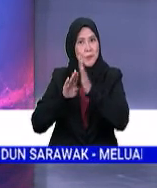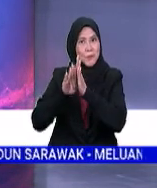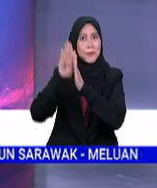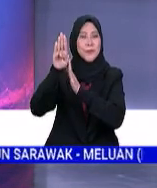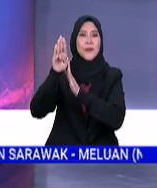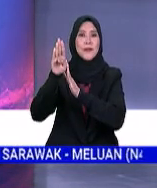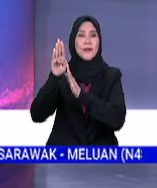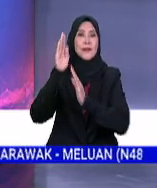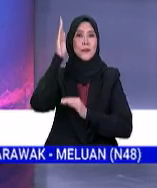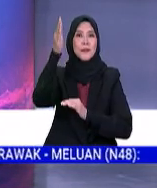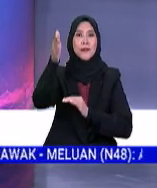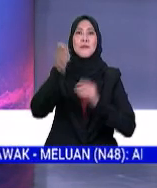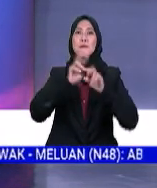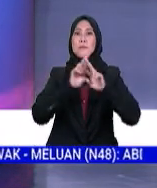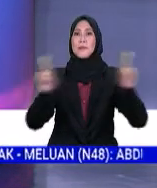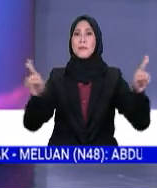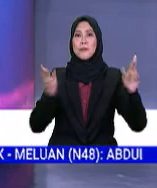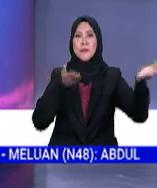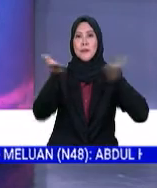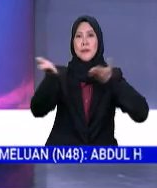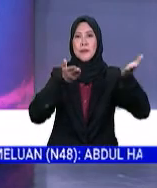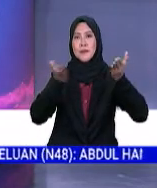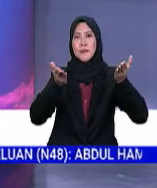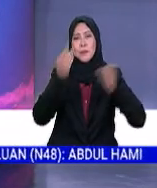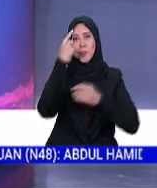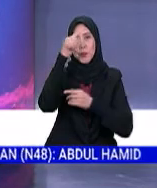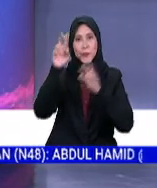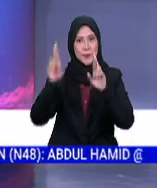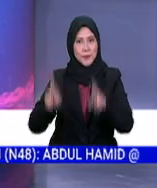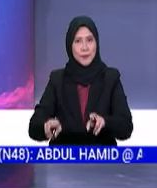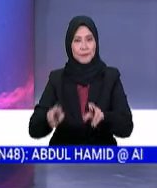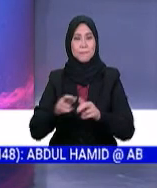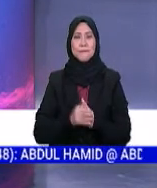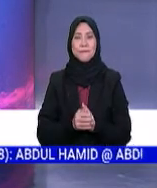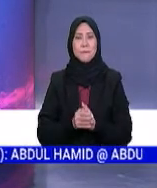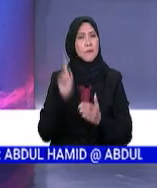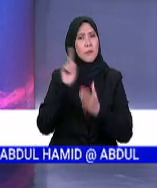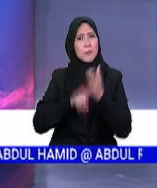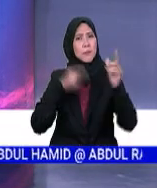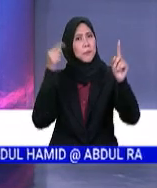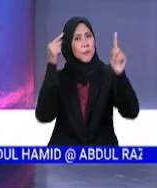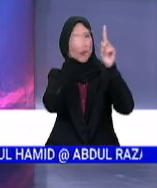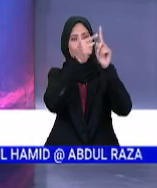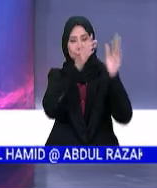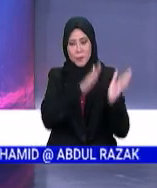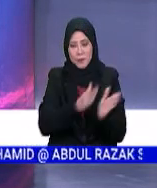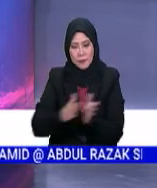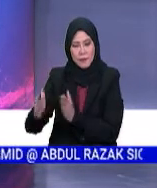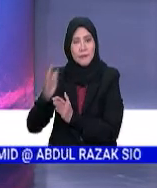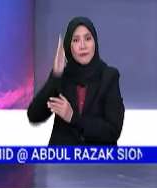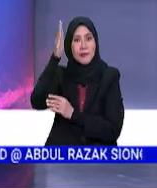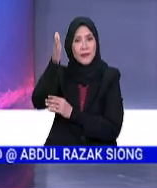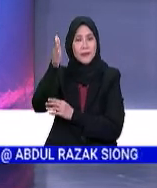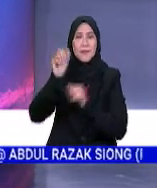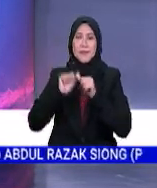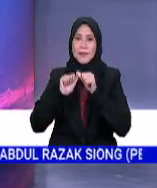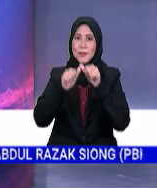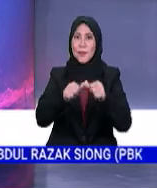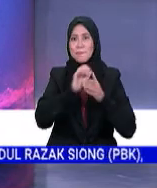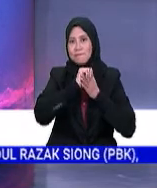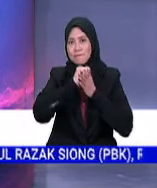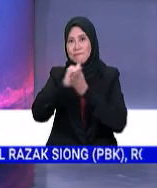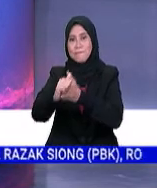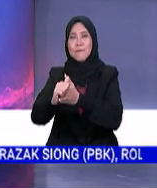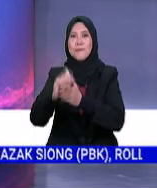dalam menyediakan perkhidmatan terbaik buat rakyat. Justru apakah hala tuju dan perancangan akan datang untuk terus memacu